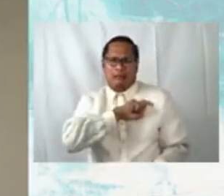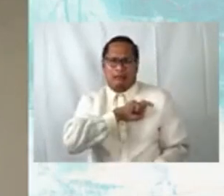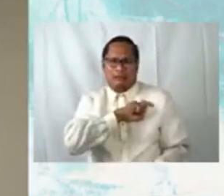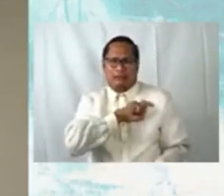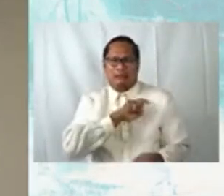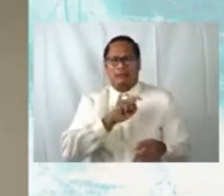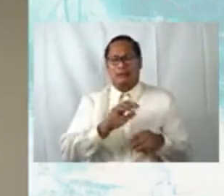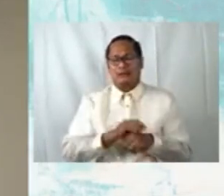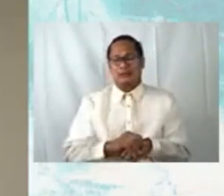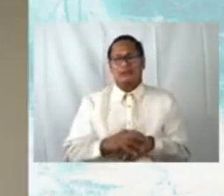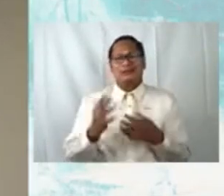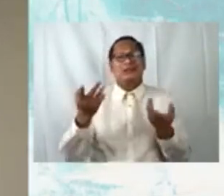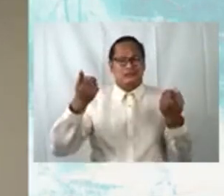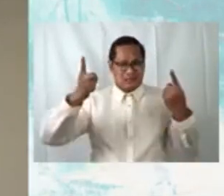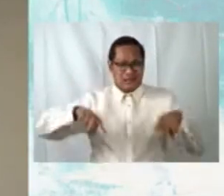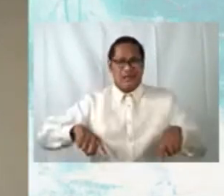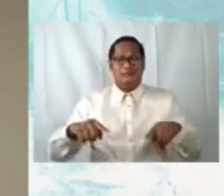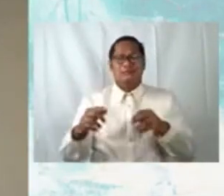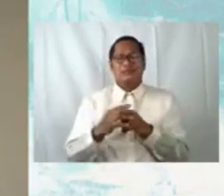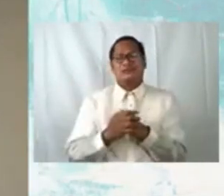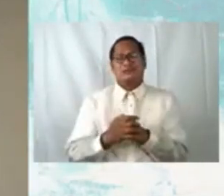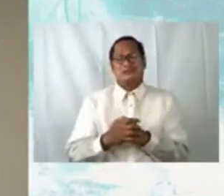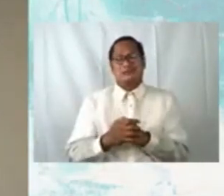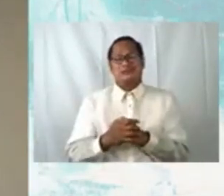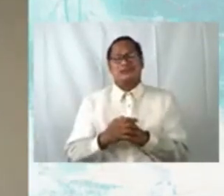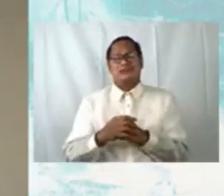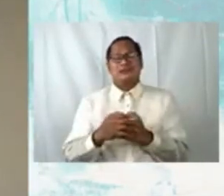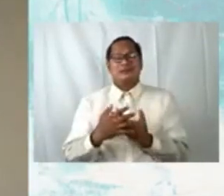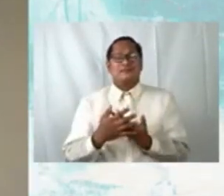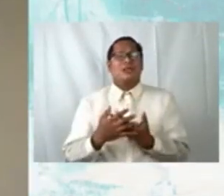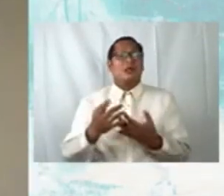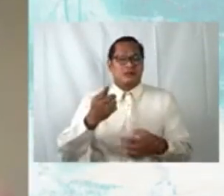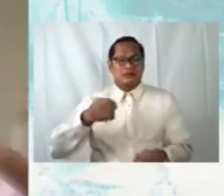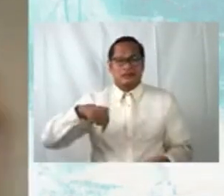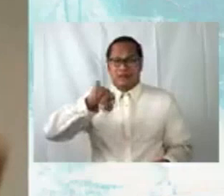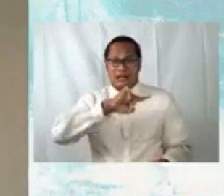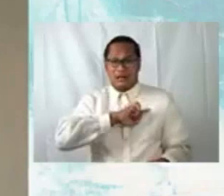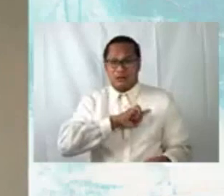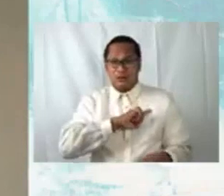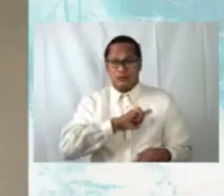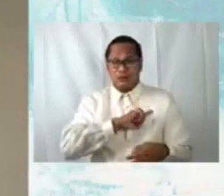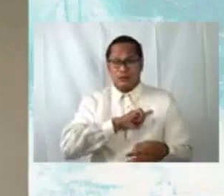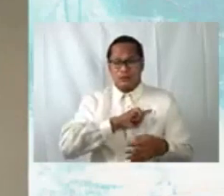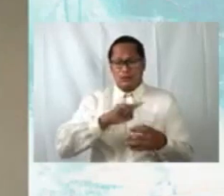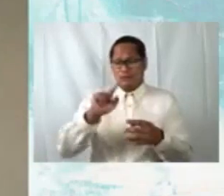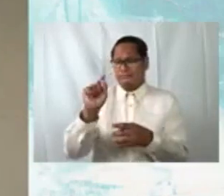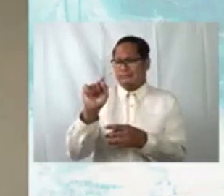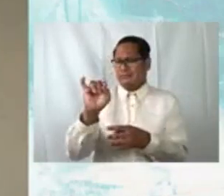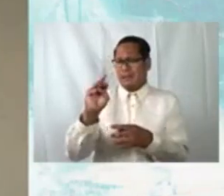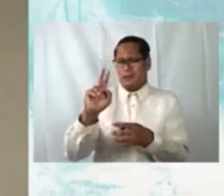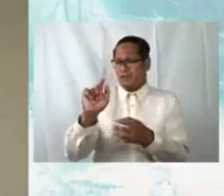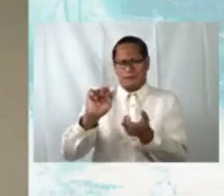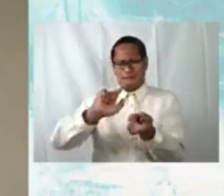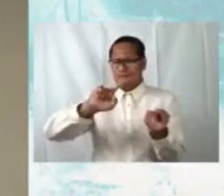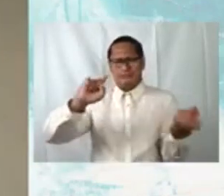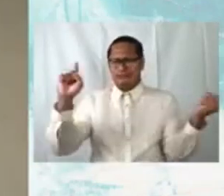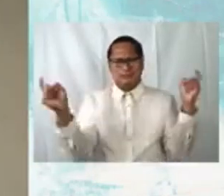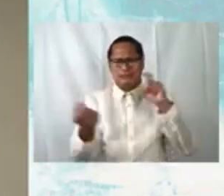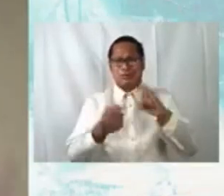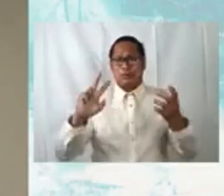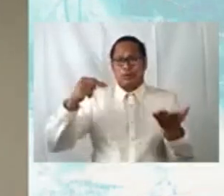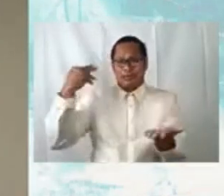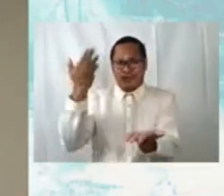So yun ang nangyari dyan, mga kaibigan. Tayo ay, kumbaga, nag-iba yung meaning nung pagkatimawa, nung